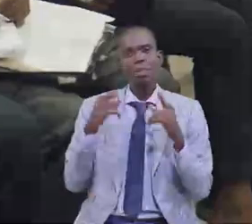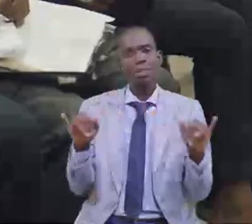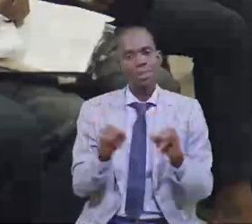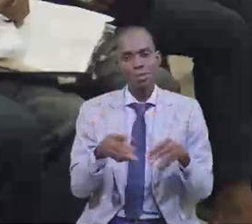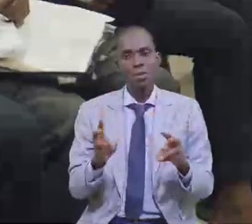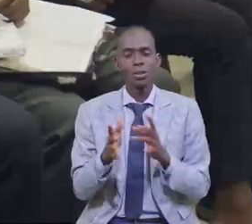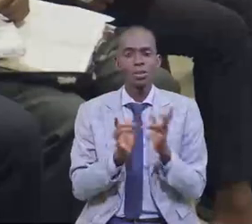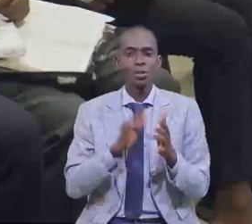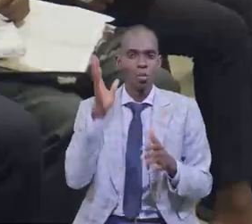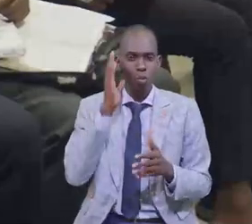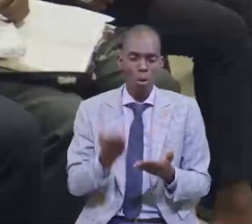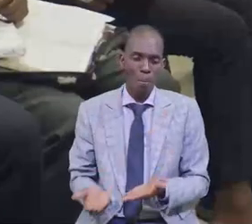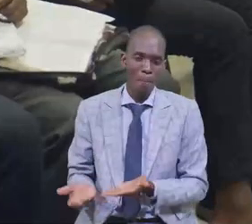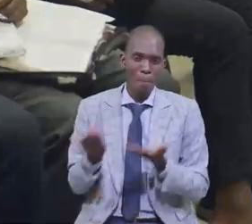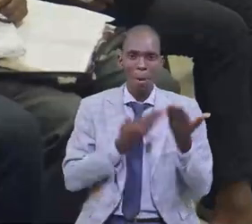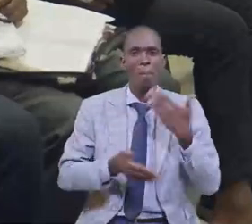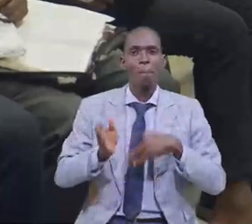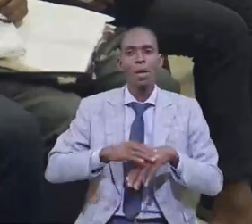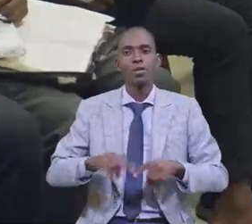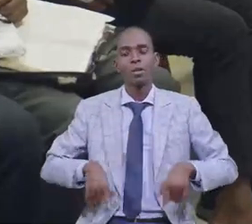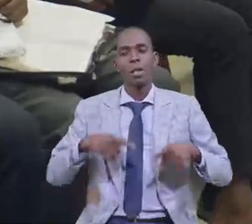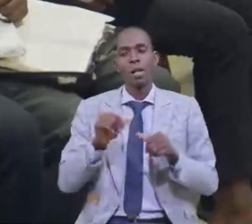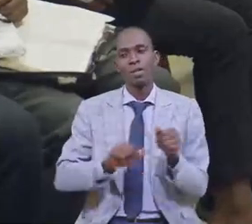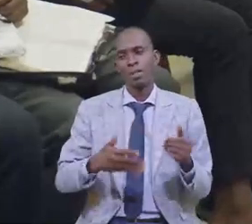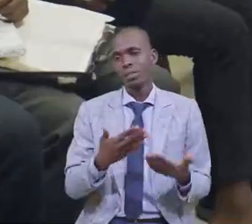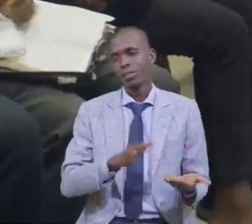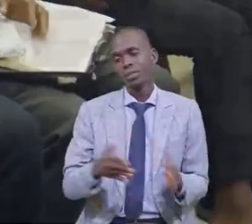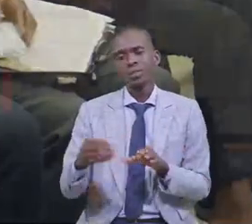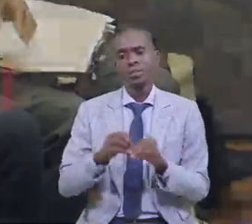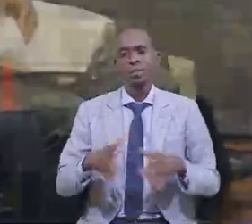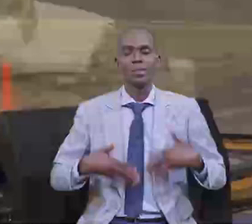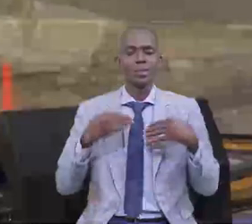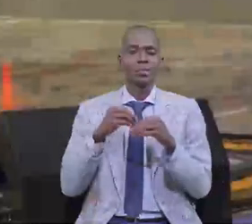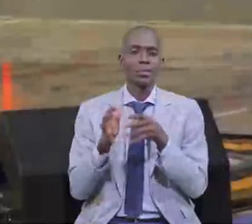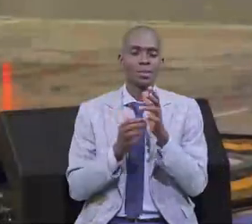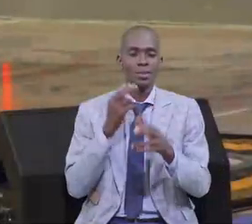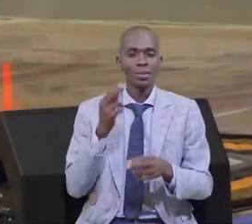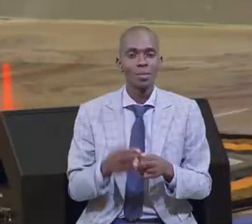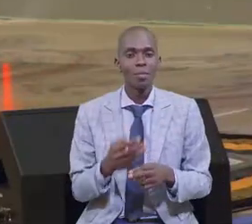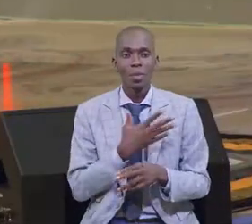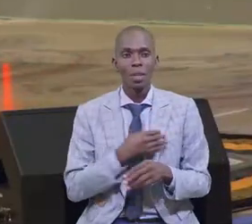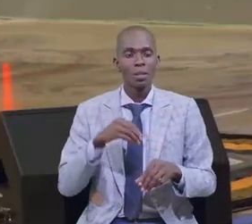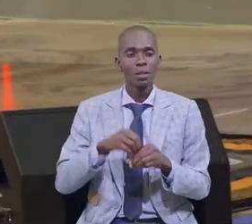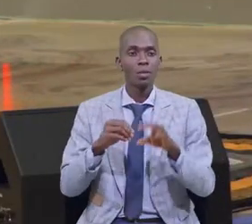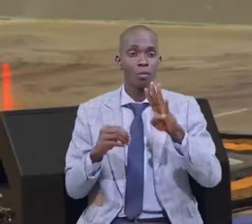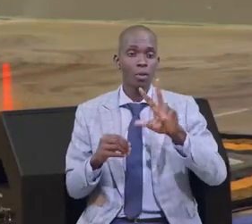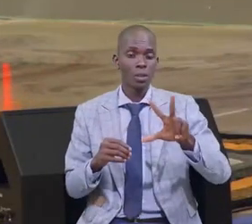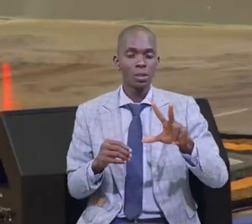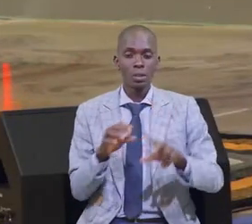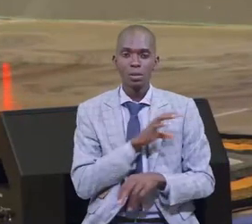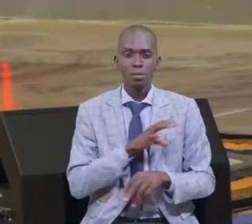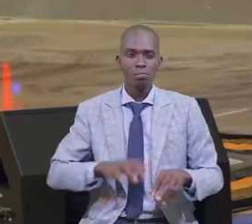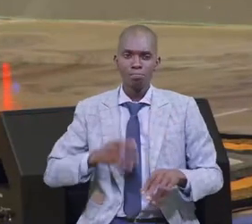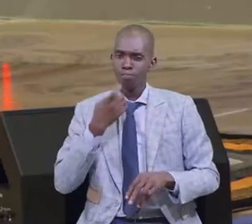qui est mort dans votre vie. Amen. Et puis au verset 43, Jésus leur